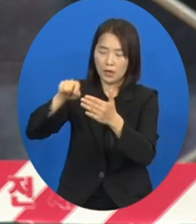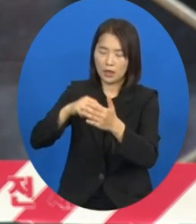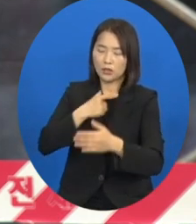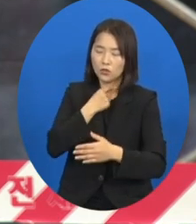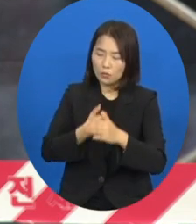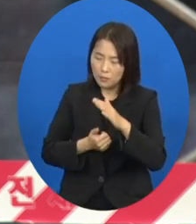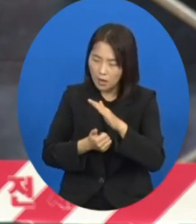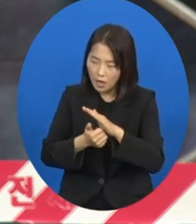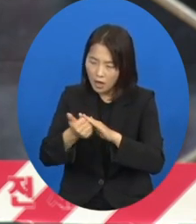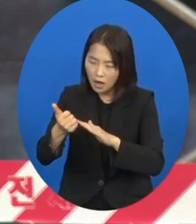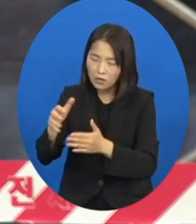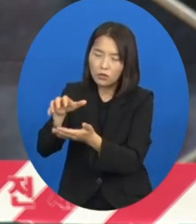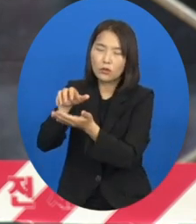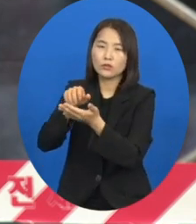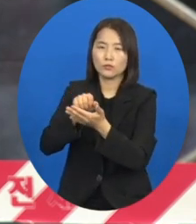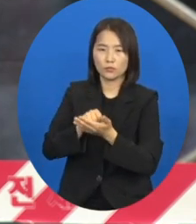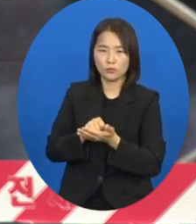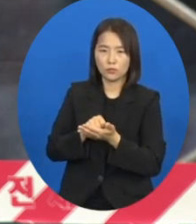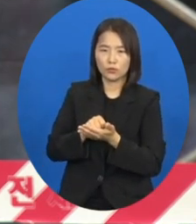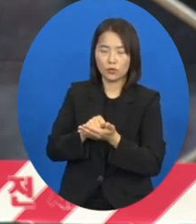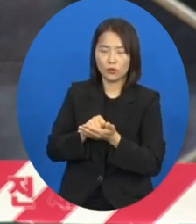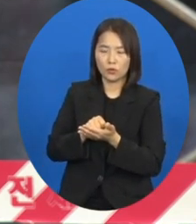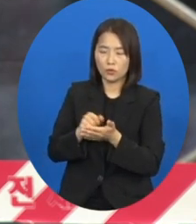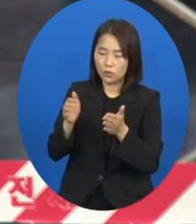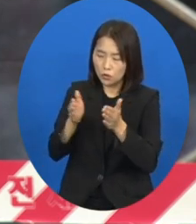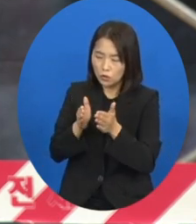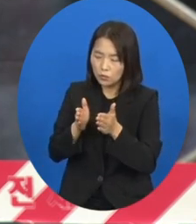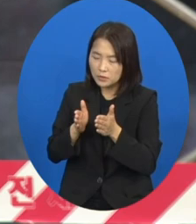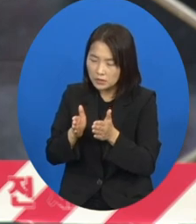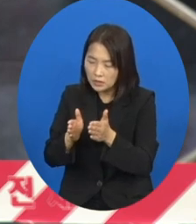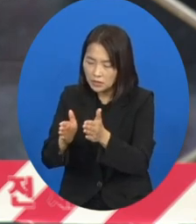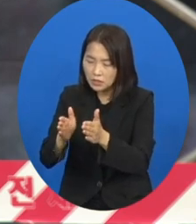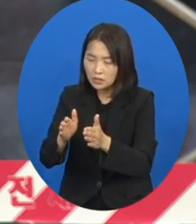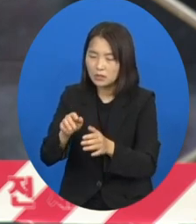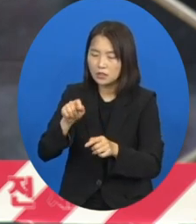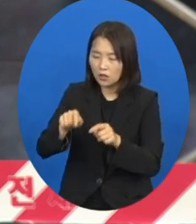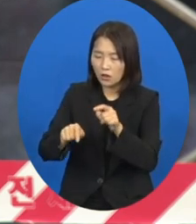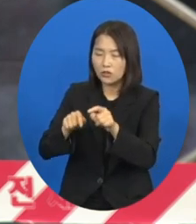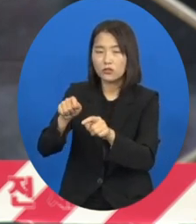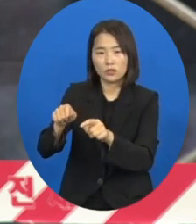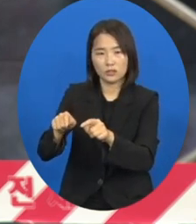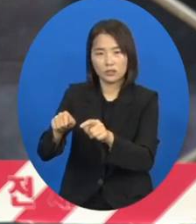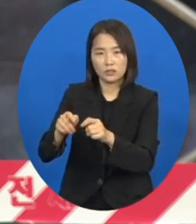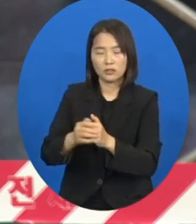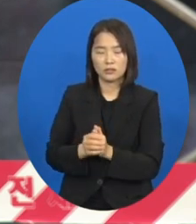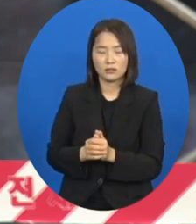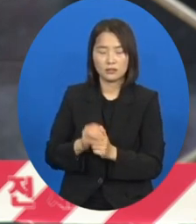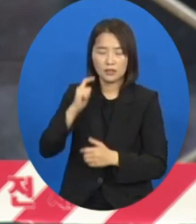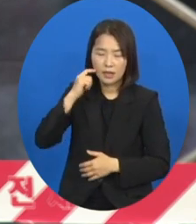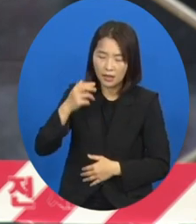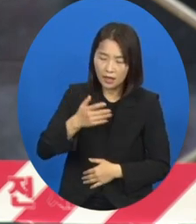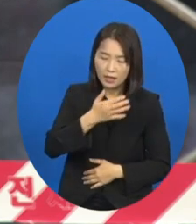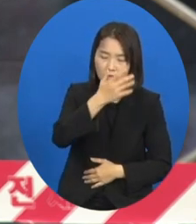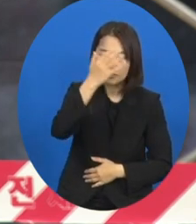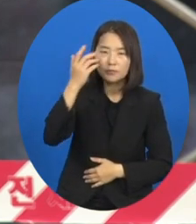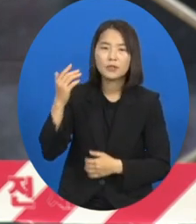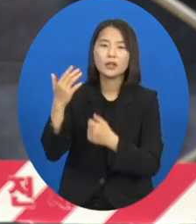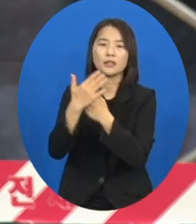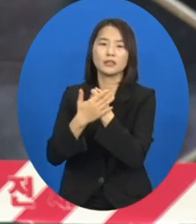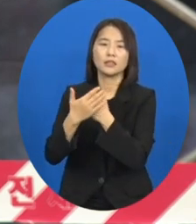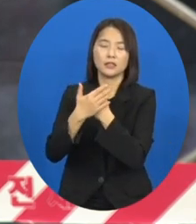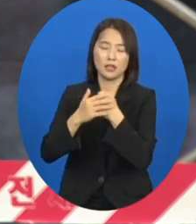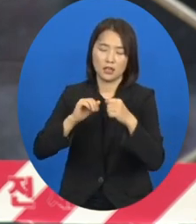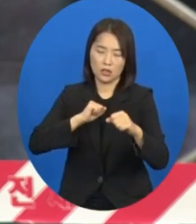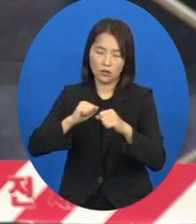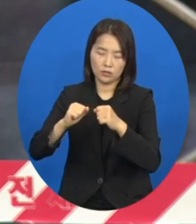것 품고서 그 길을 걸어갈 수 있는 그런 한 사람 한 사람의 아름다운 그런 은혜의 역사가